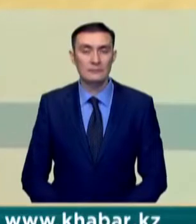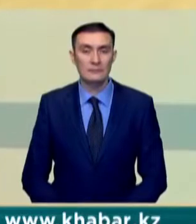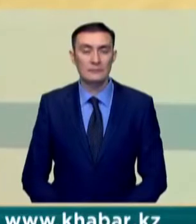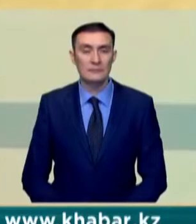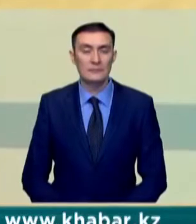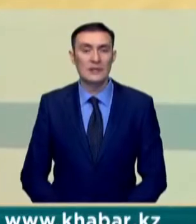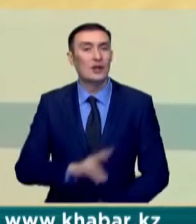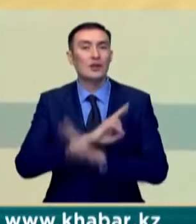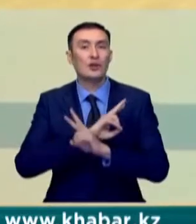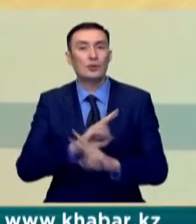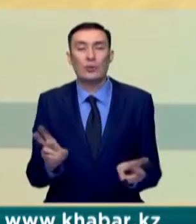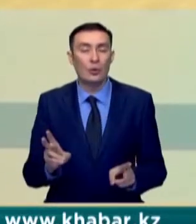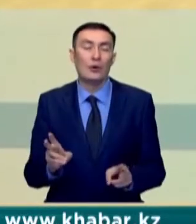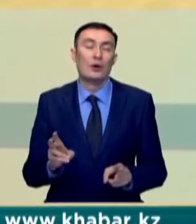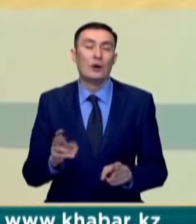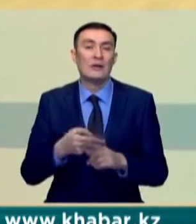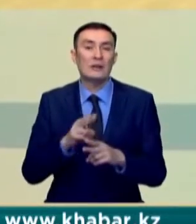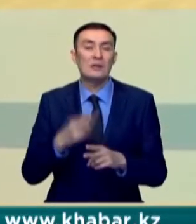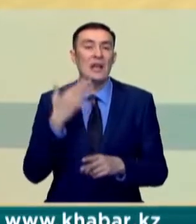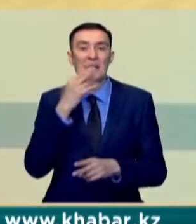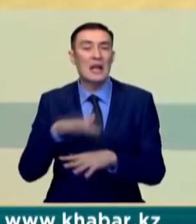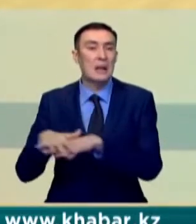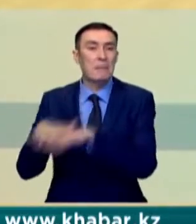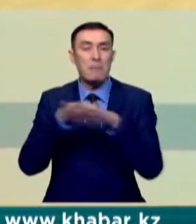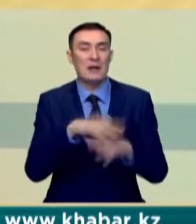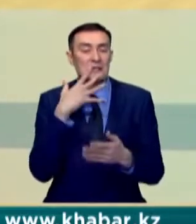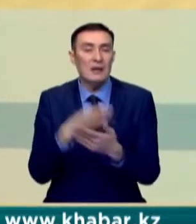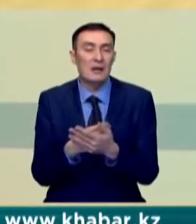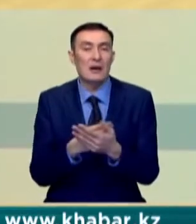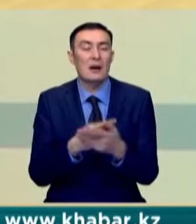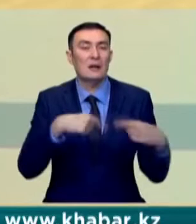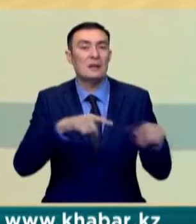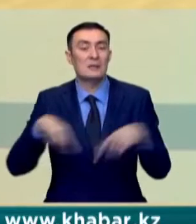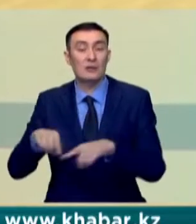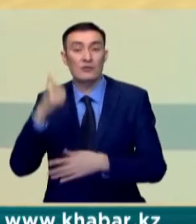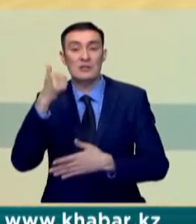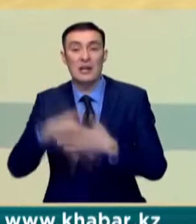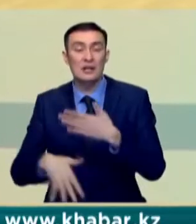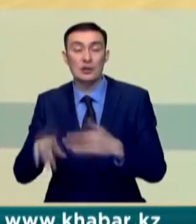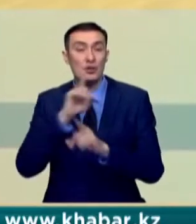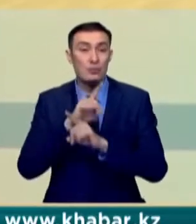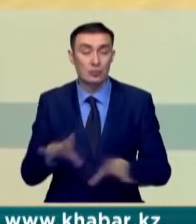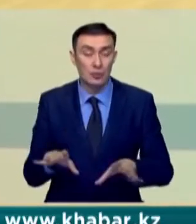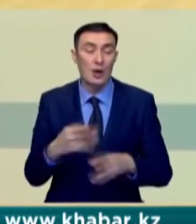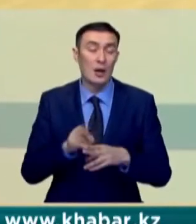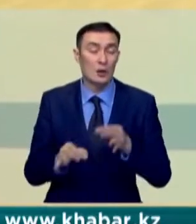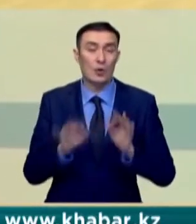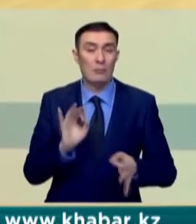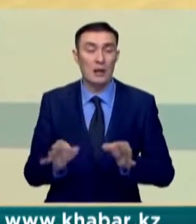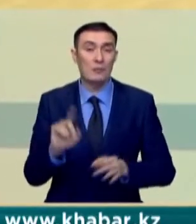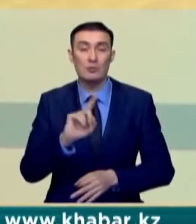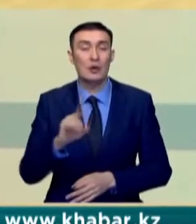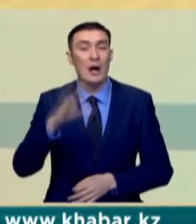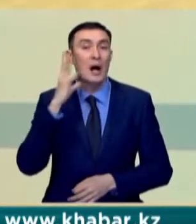Никто за Национальным банком переносить свои хедквартеры в нашу столицу, по-моему, никто не собирается. Это нормально, потому что